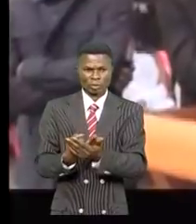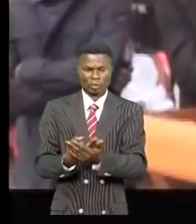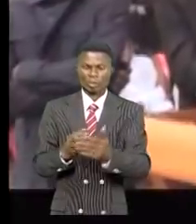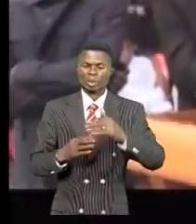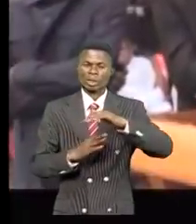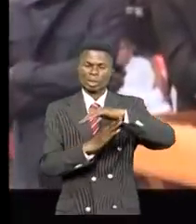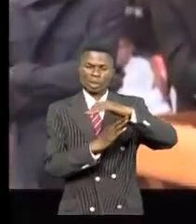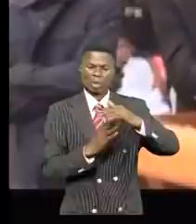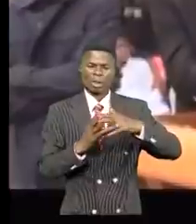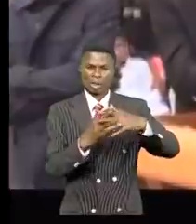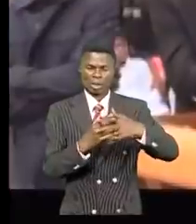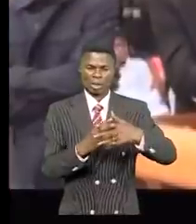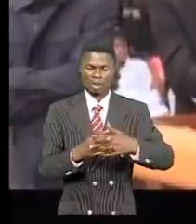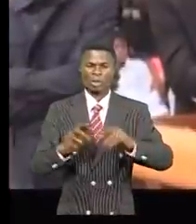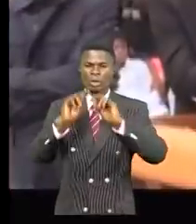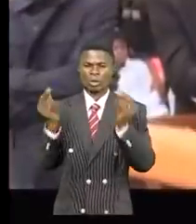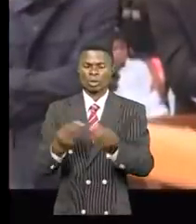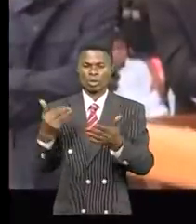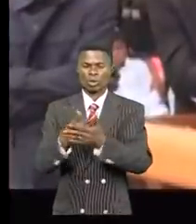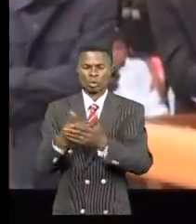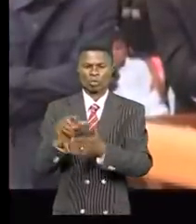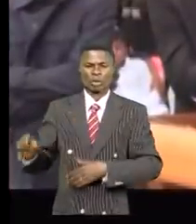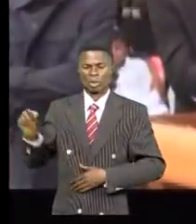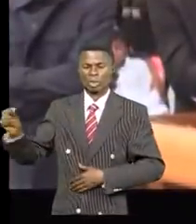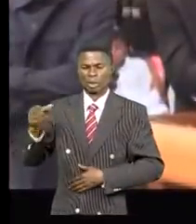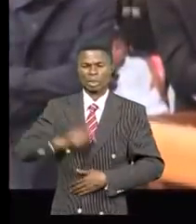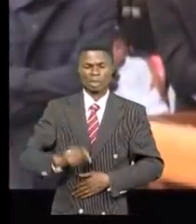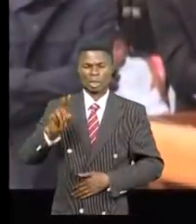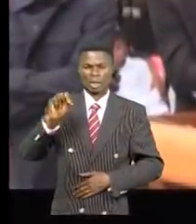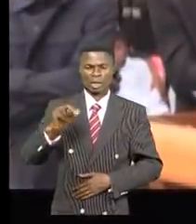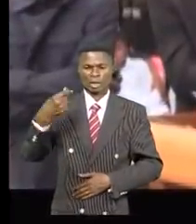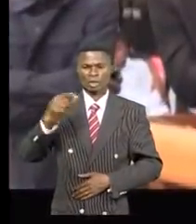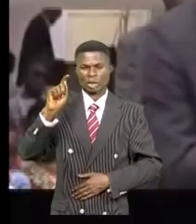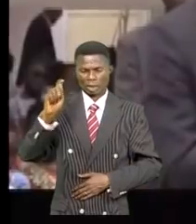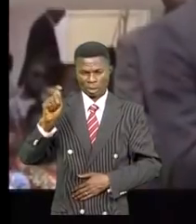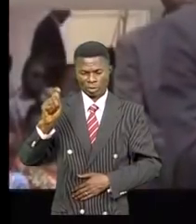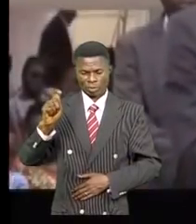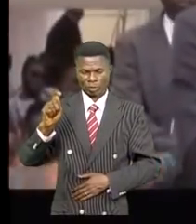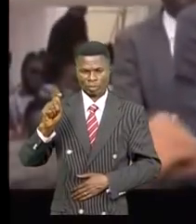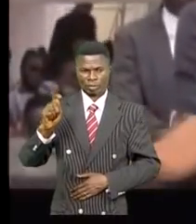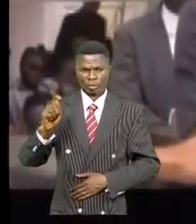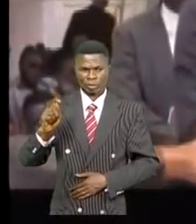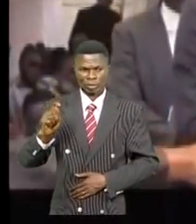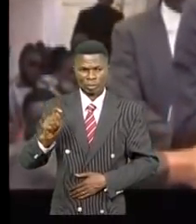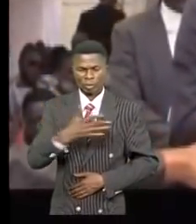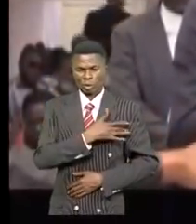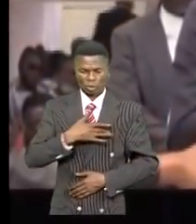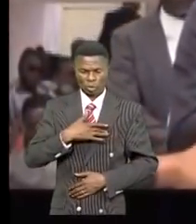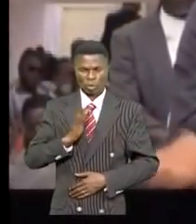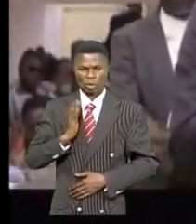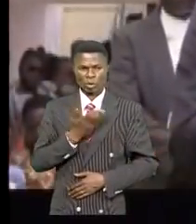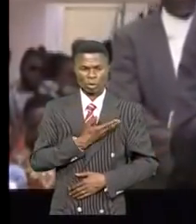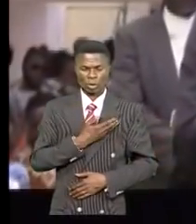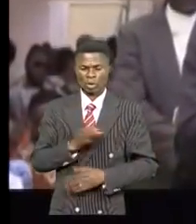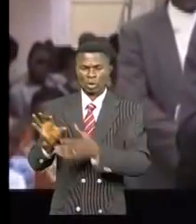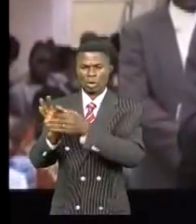partenariats à la nouvelle génération Tshisekedi, NGT en cycle. Au nom de notre